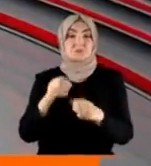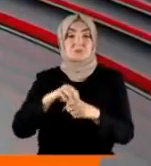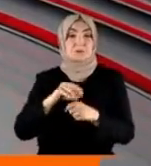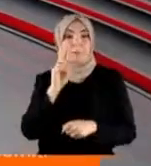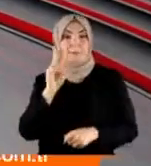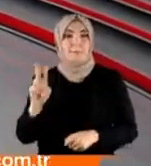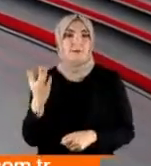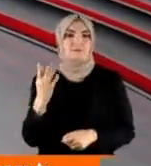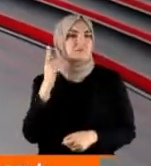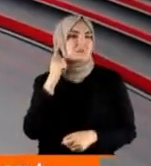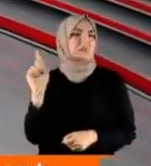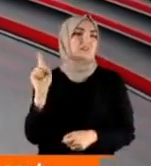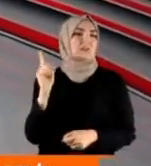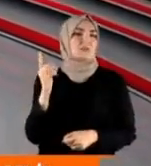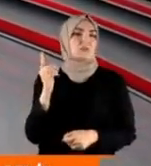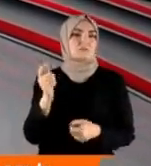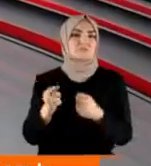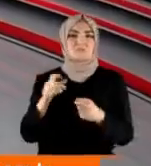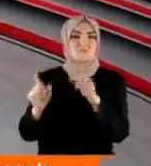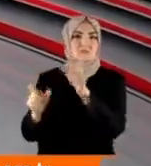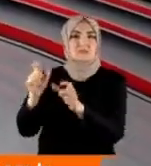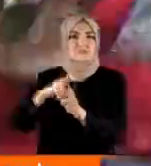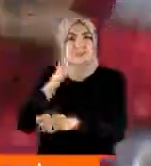görüntüsünü sizler için kaydettiler.